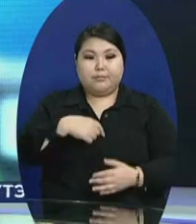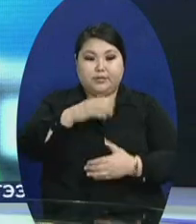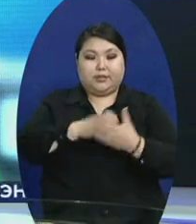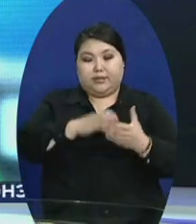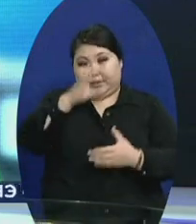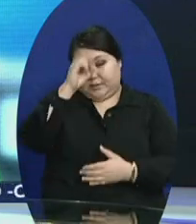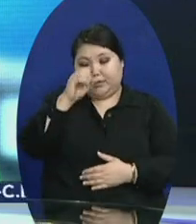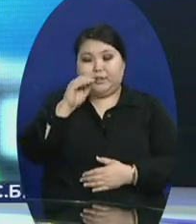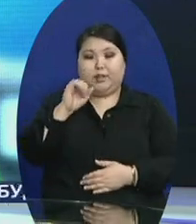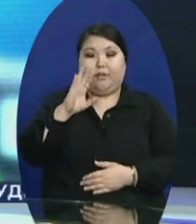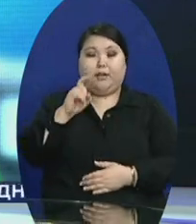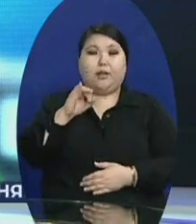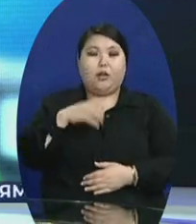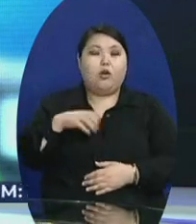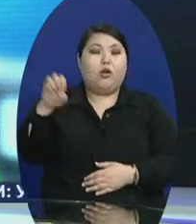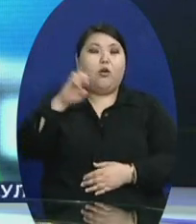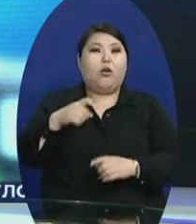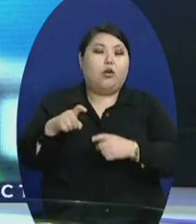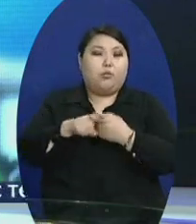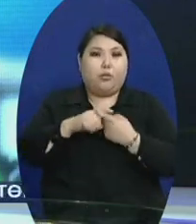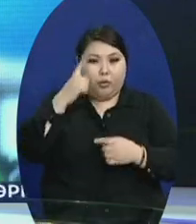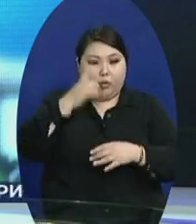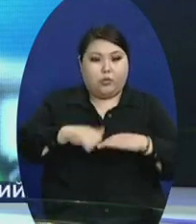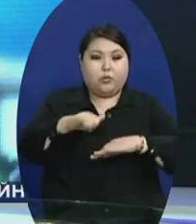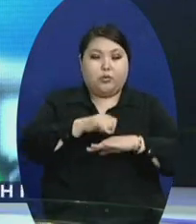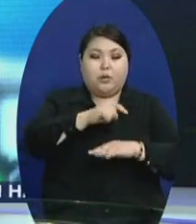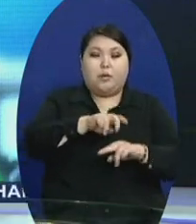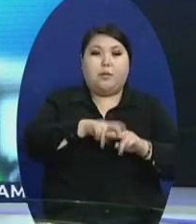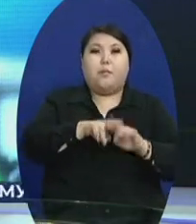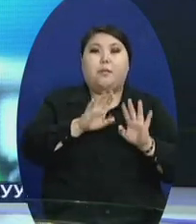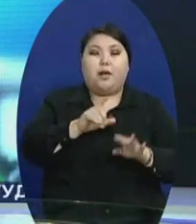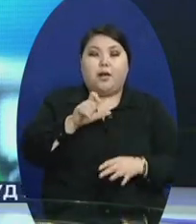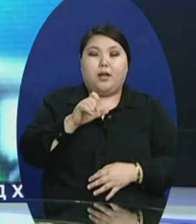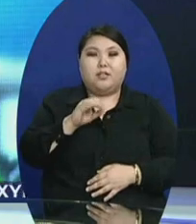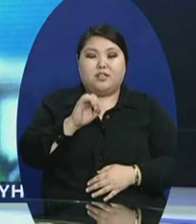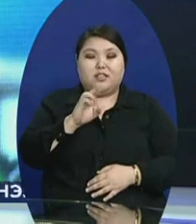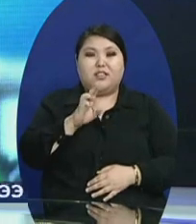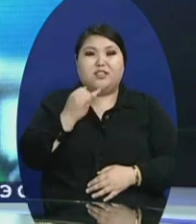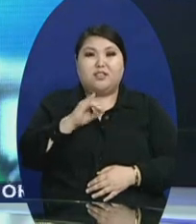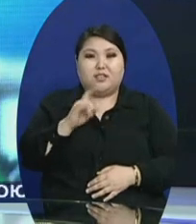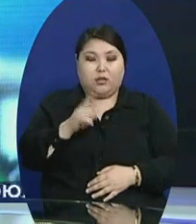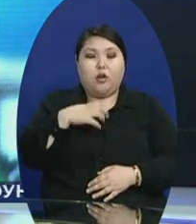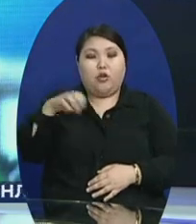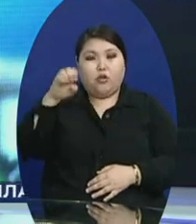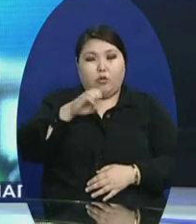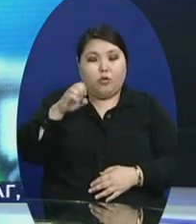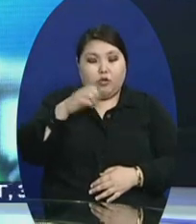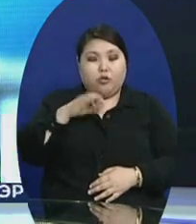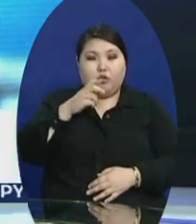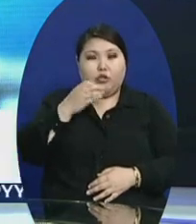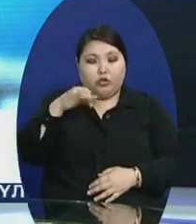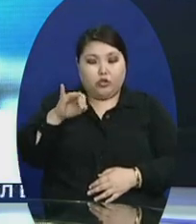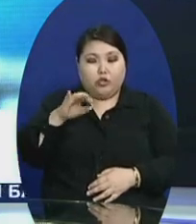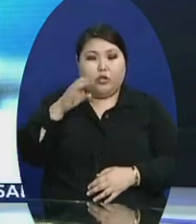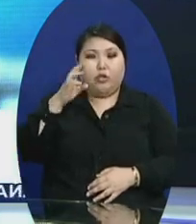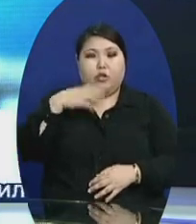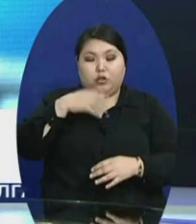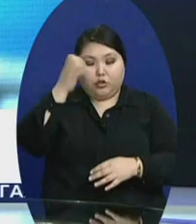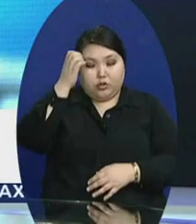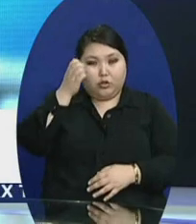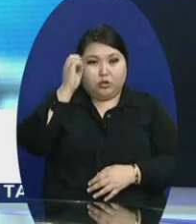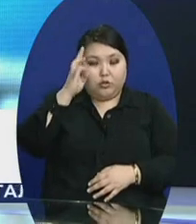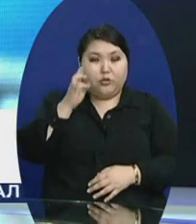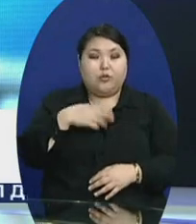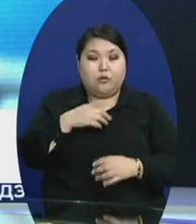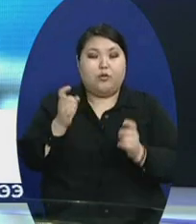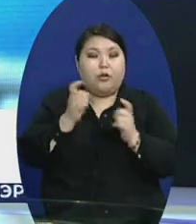Сангийн сайд Жавхлан Европын Холбооноос Монгол улсад зугаа элчин сайд Аксель Никейз Европын хөрөнгө оруулалтын банкны дээд ерөнхийлөгч Тереза Чирвинсканер аймаг